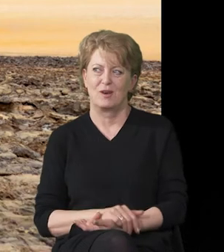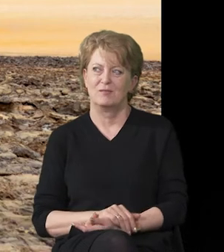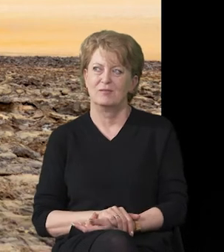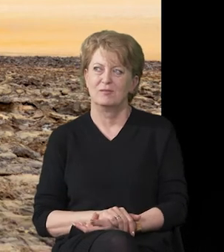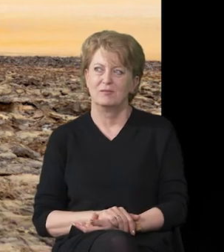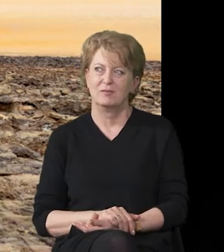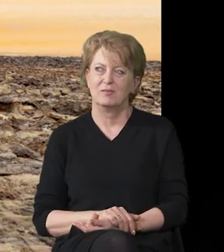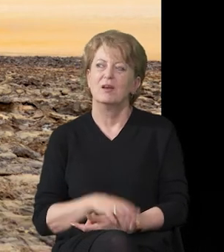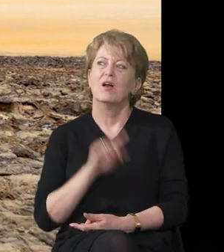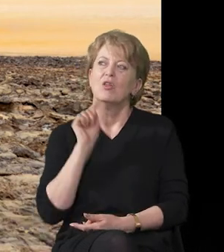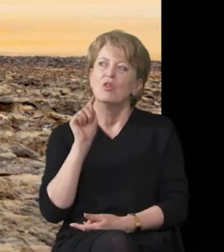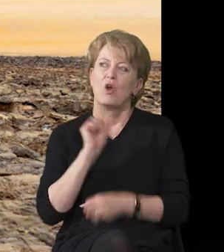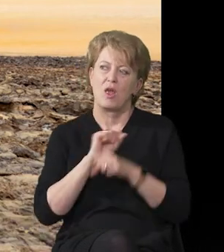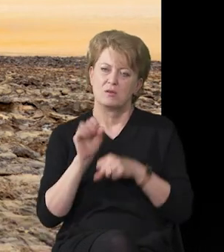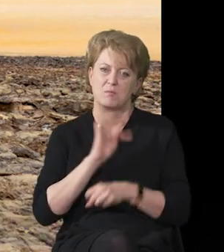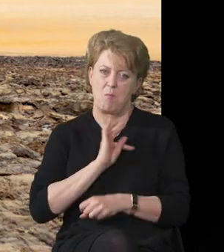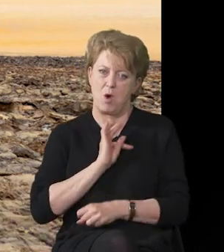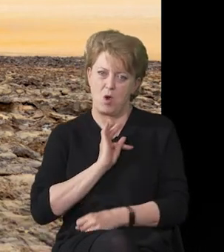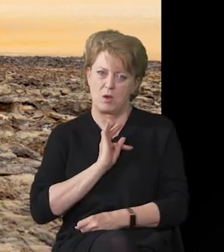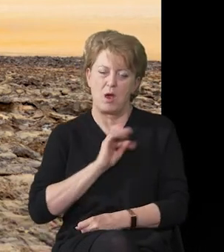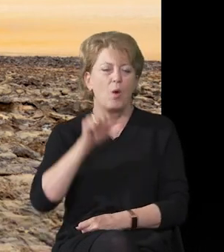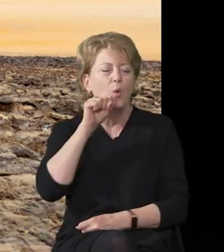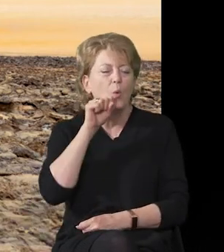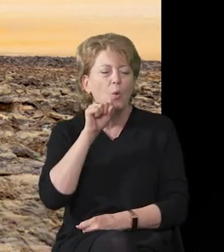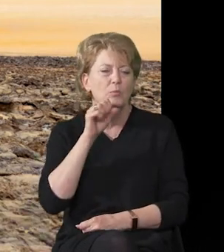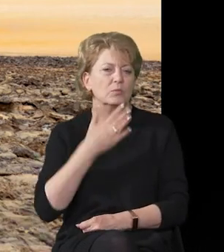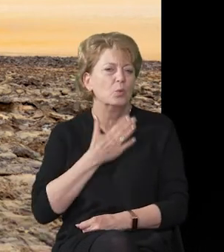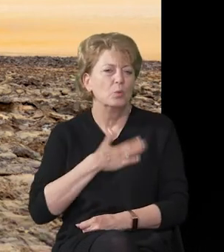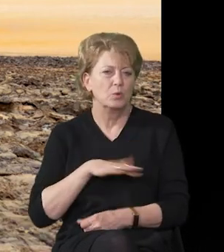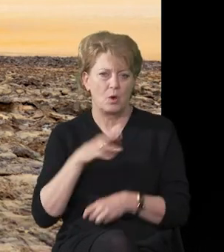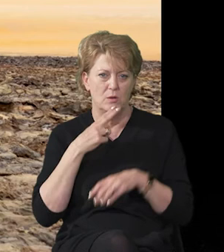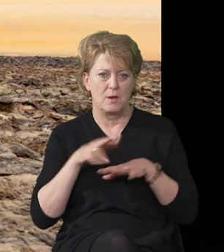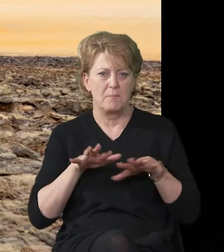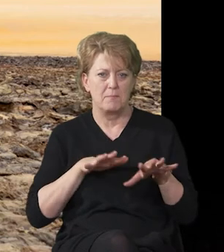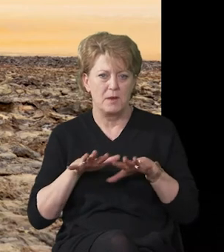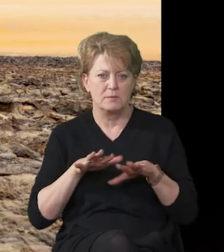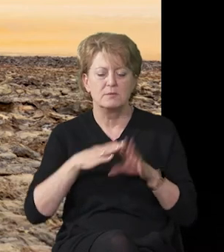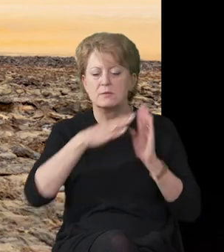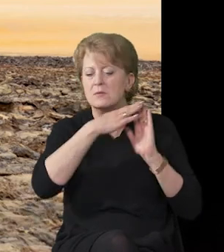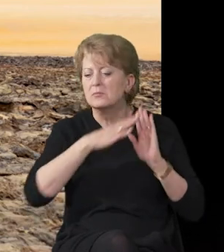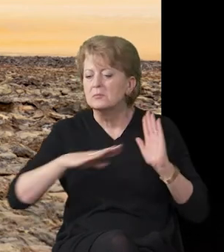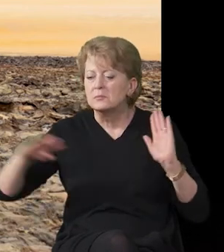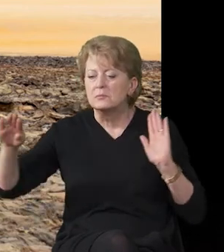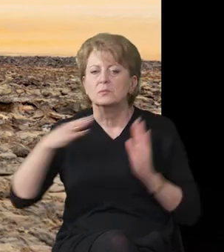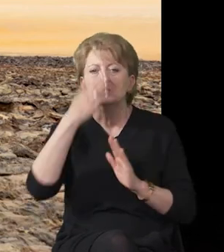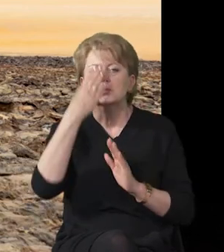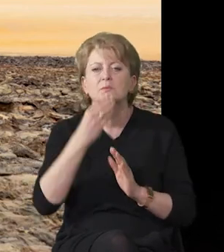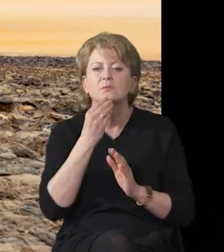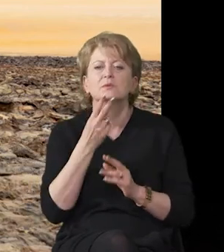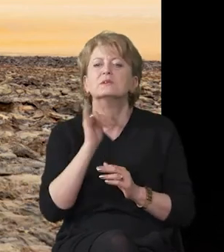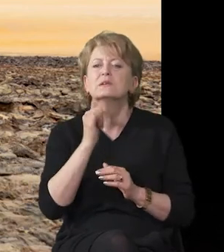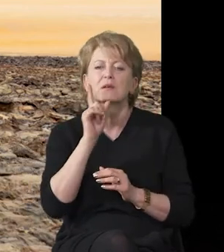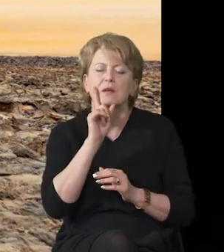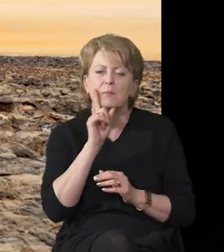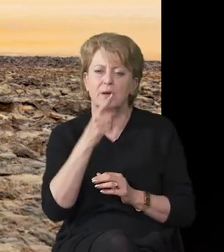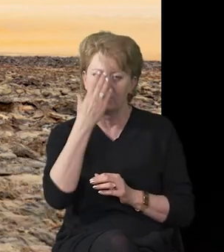chyba moje ulubione zdjęcie kotliny Danakil. Ono pokazuje, jak wygląda ten teren. To